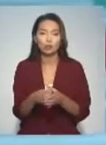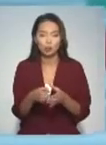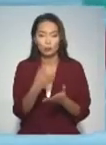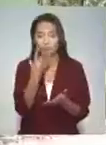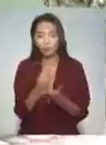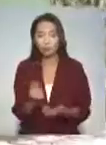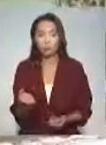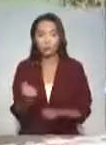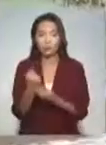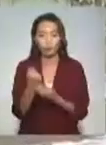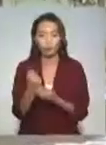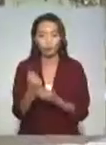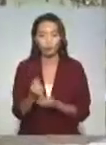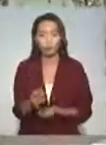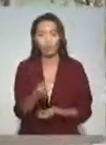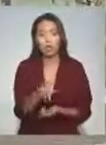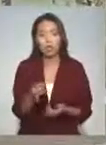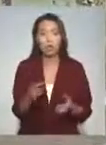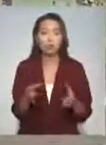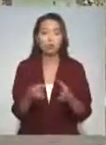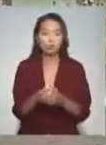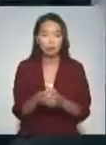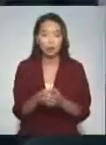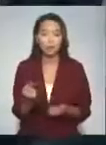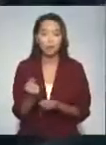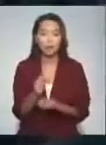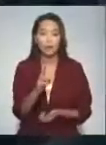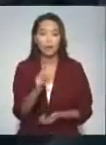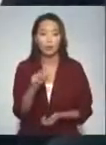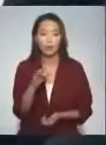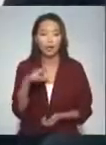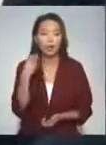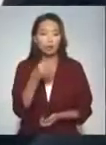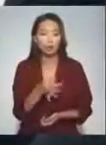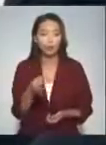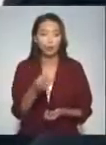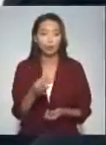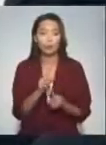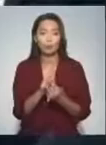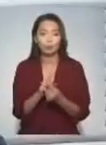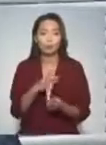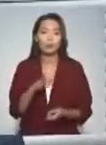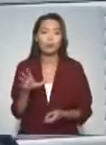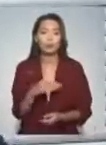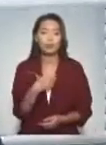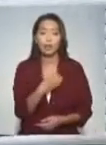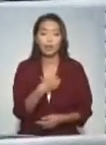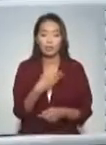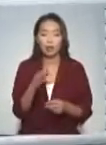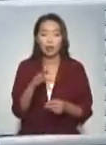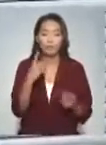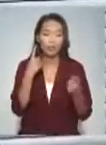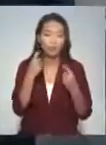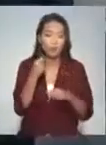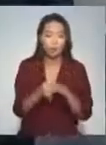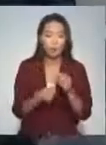поддержку. Региональный штаб в поддержку Каракат Абдин в Актюбинской области оснащен всем необходимым, от информационных